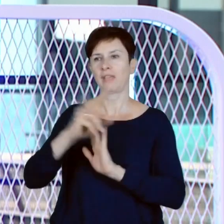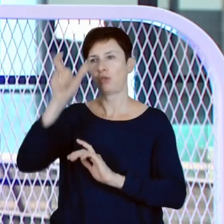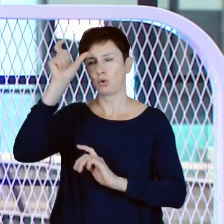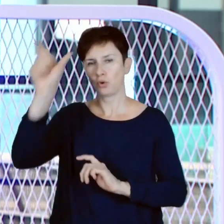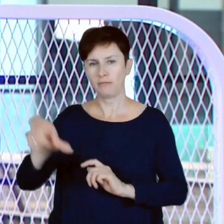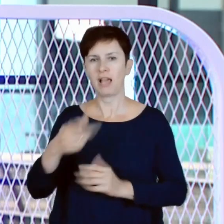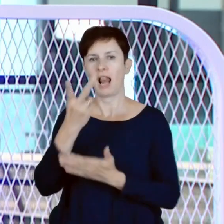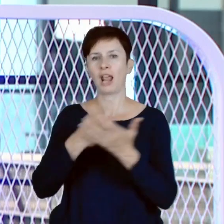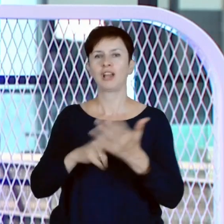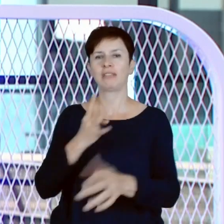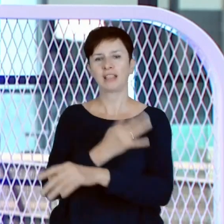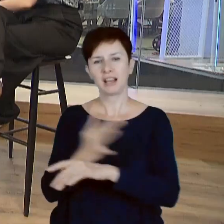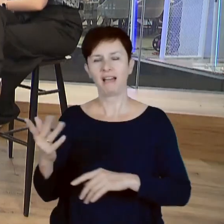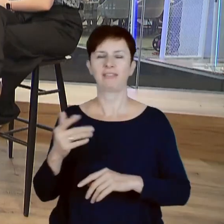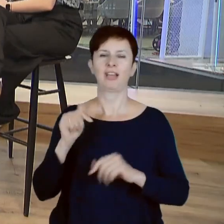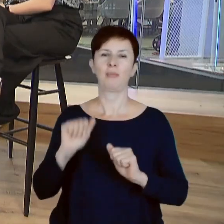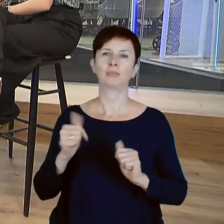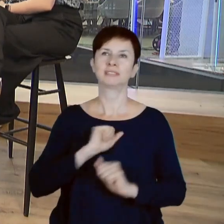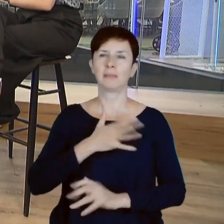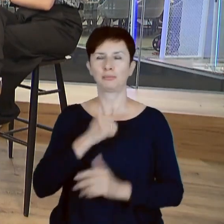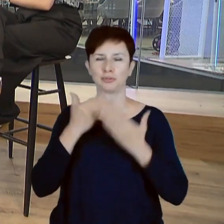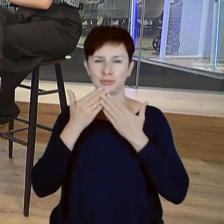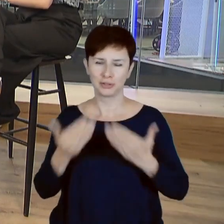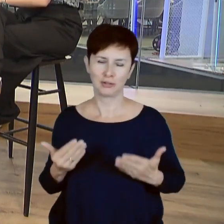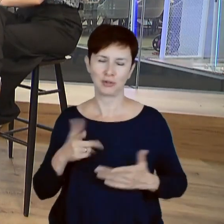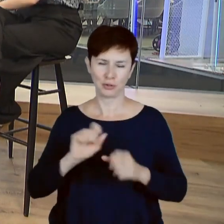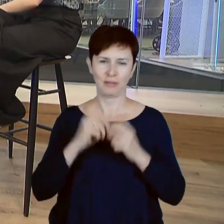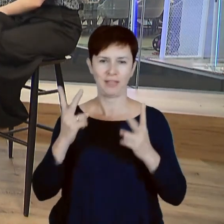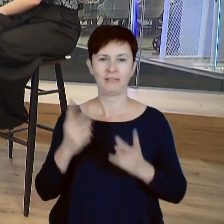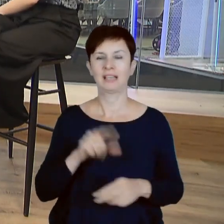wdzięcznym. Bardzo wam dziękuję. Zuza Karcz,